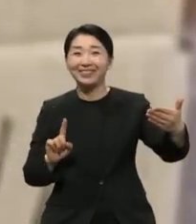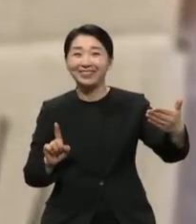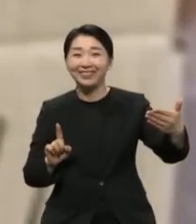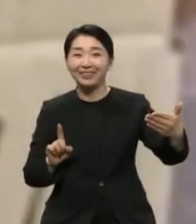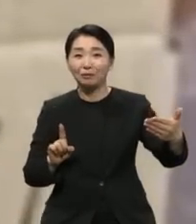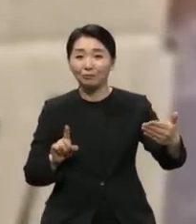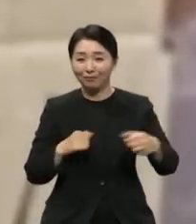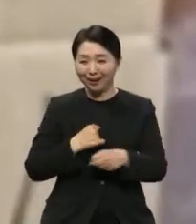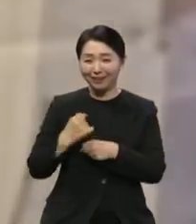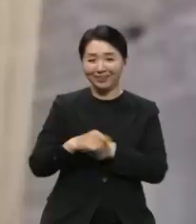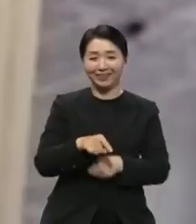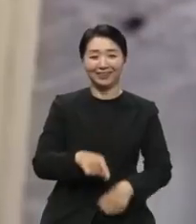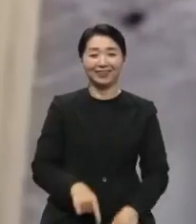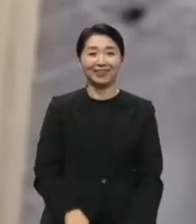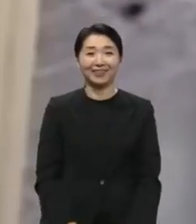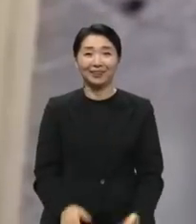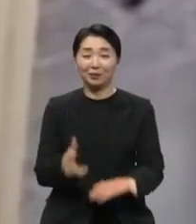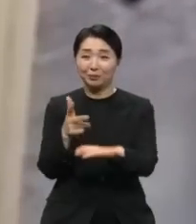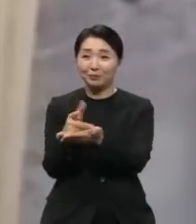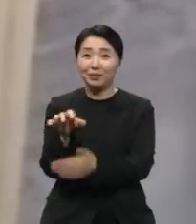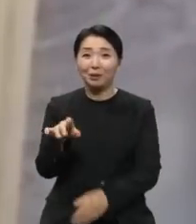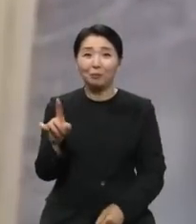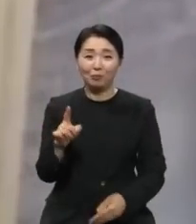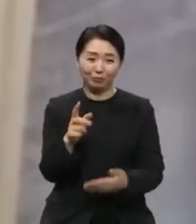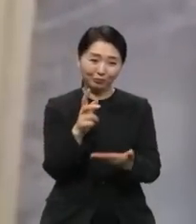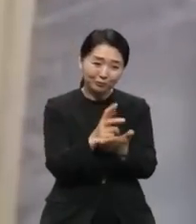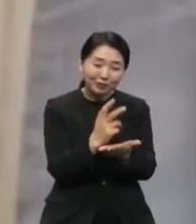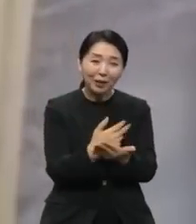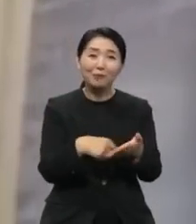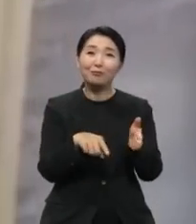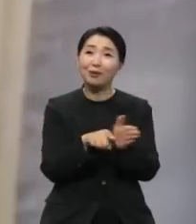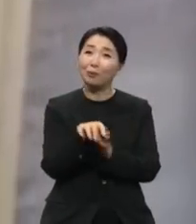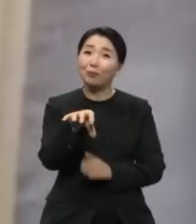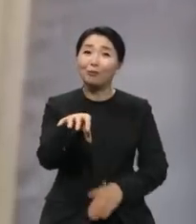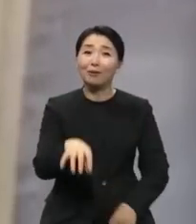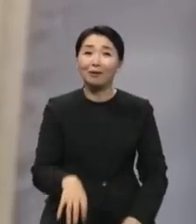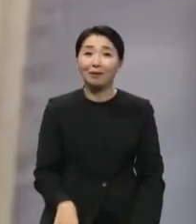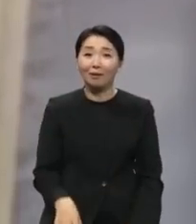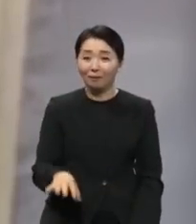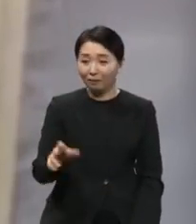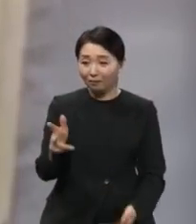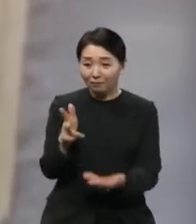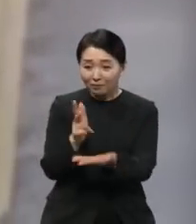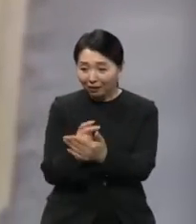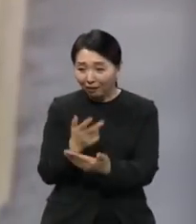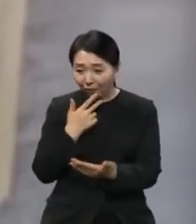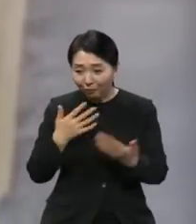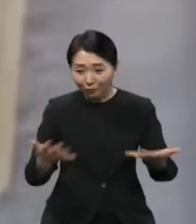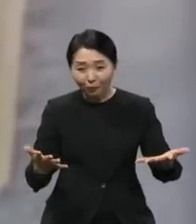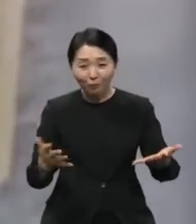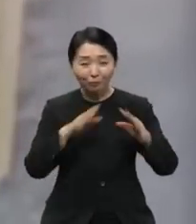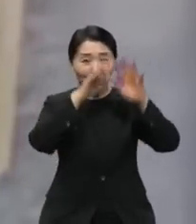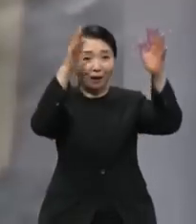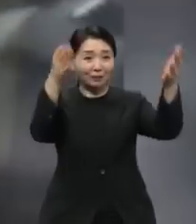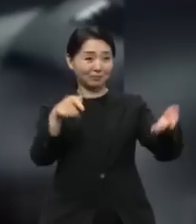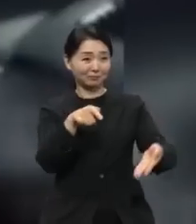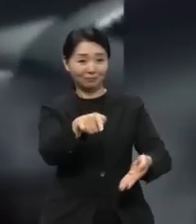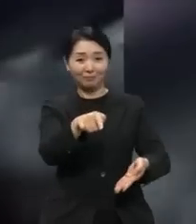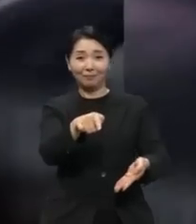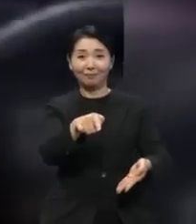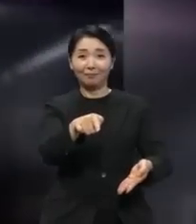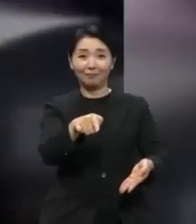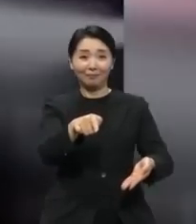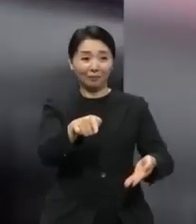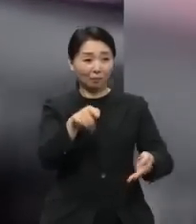상당하죠 주차장이란게 주차를 위한 차를 위한 공간인데 사실 차가 없고 박스가 저렇게 덩그러니 있다고 하면